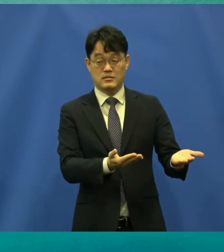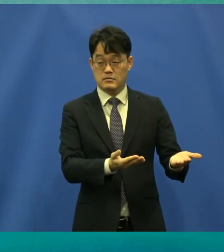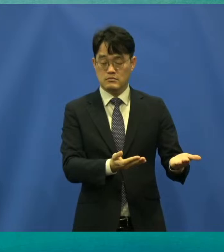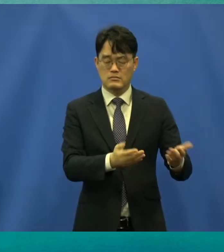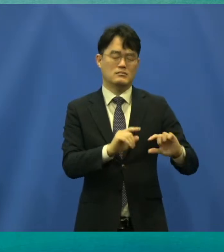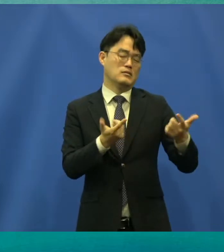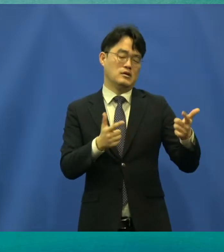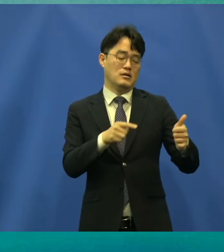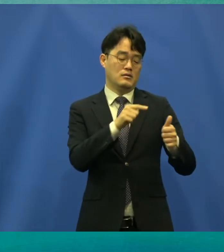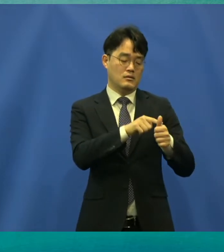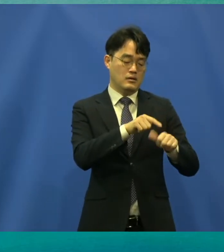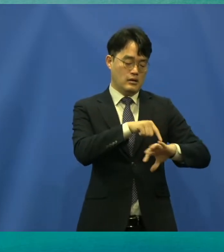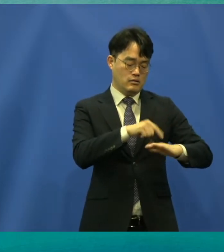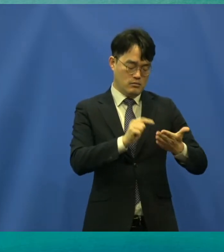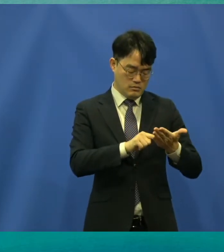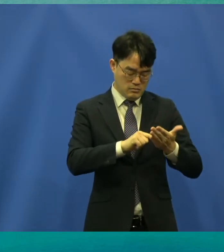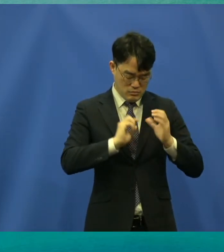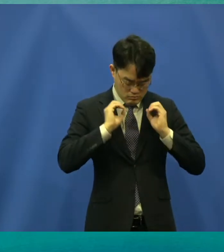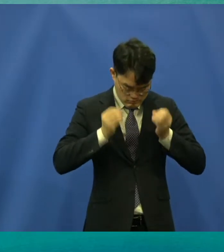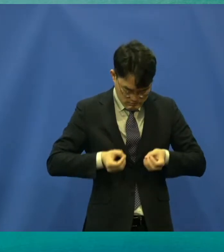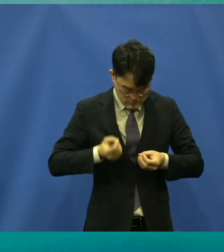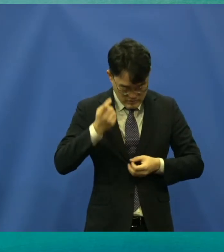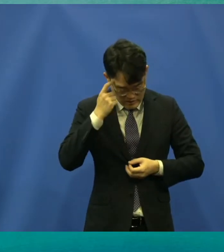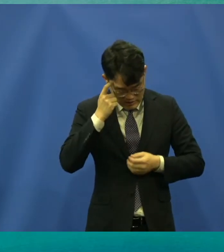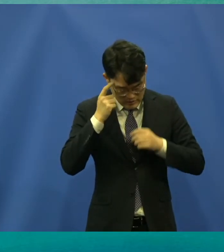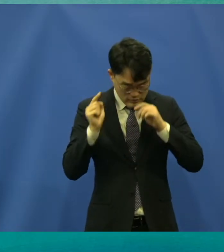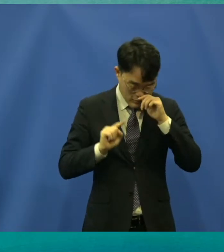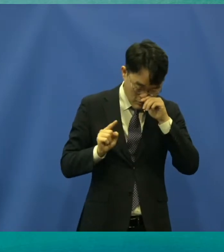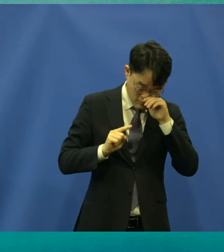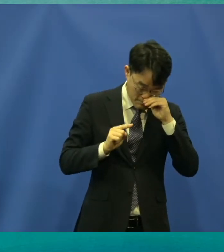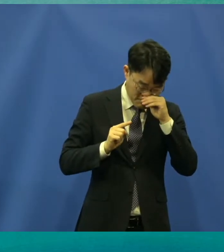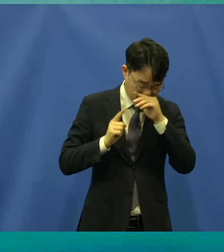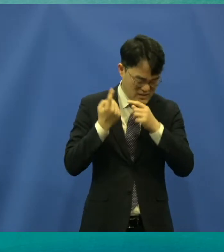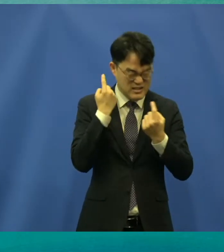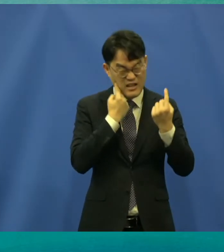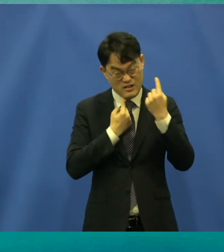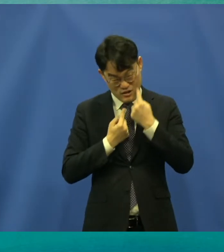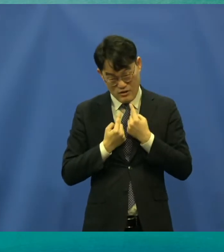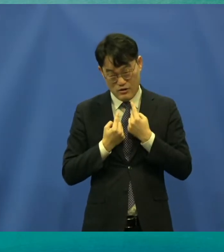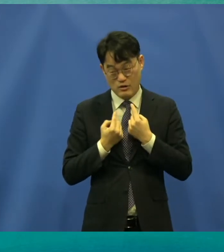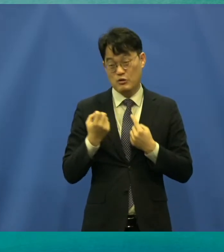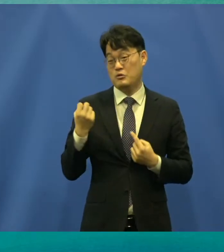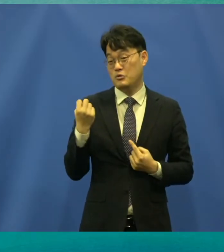실수한 사람에게는 그 실수로 인한 상처들이 생깁니다.